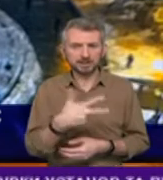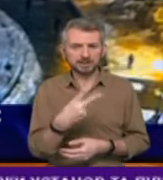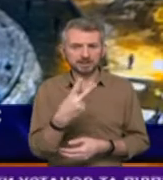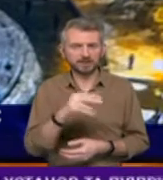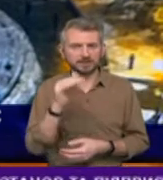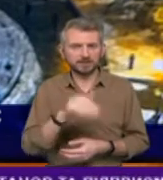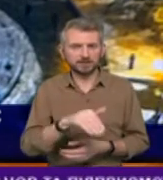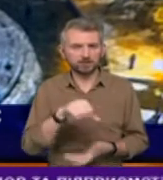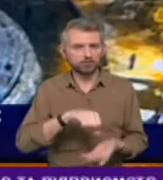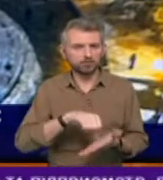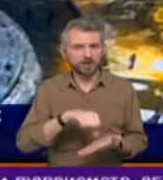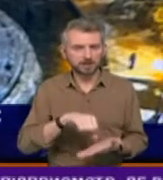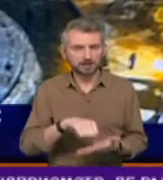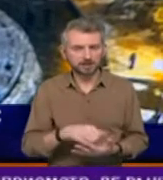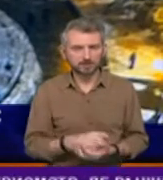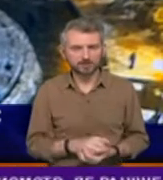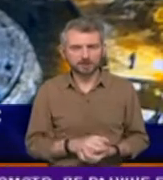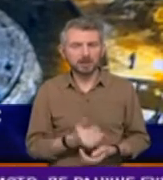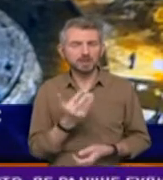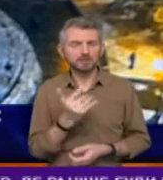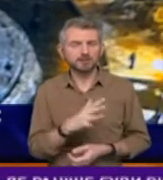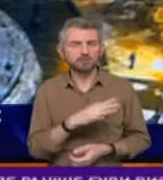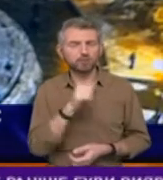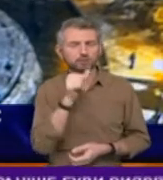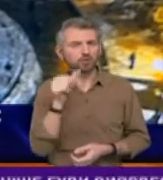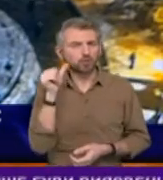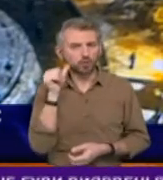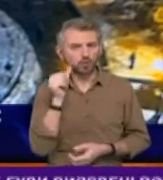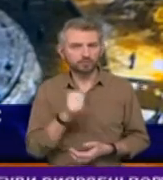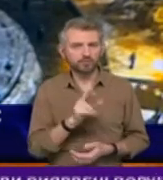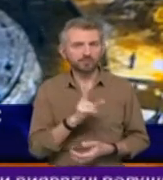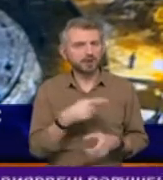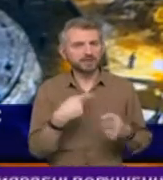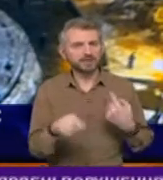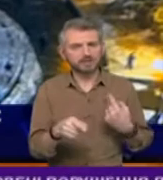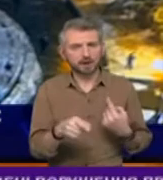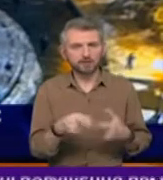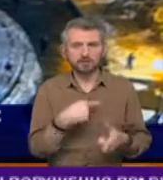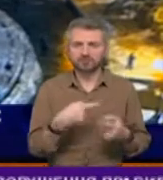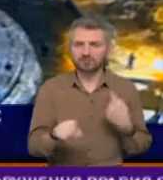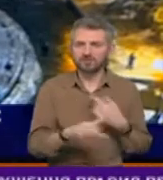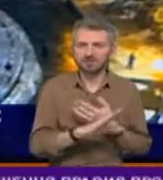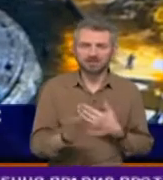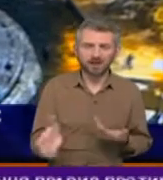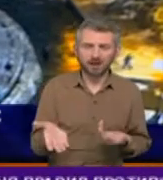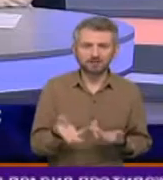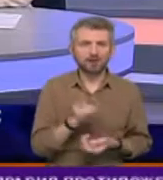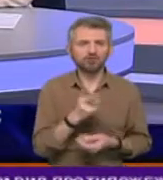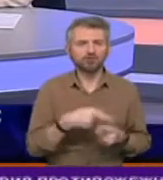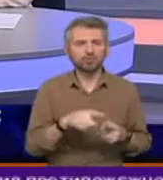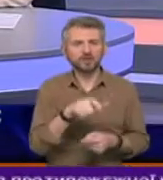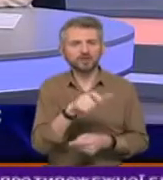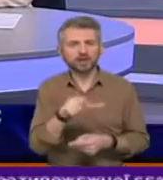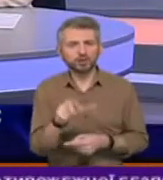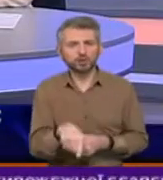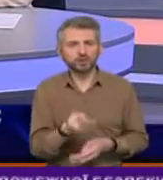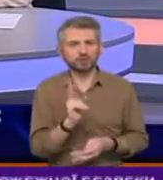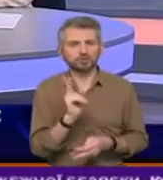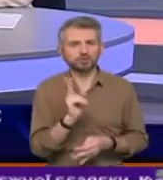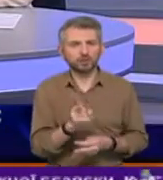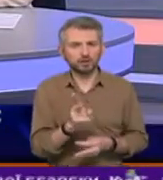безпосередніми активними учасниками нашої розмови, тому що зібралися ми тут в студії заради вас. Отже, якщо у вас є